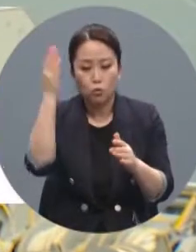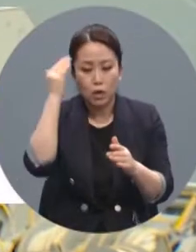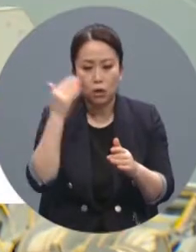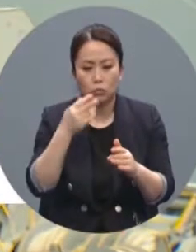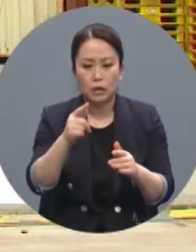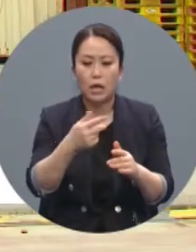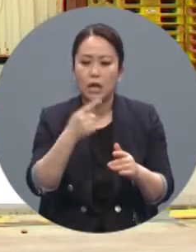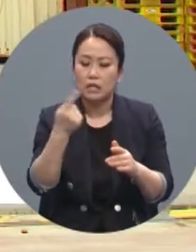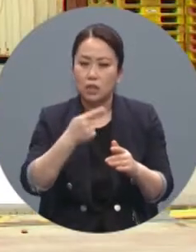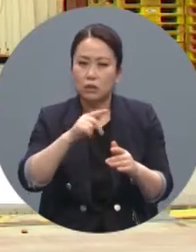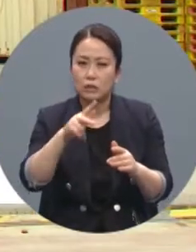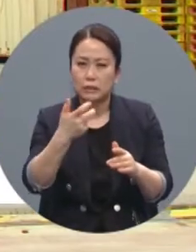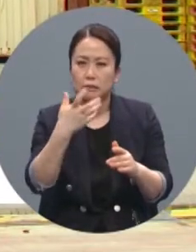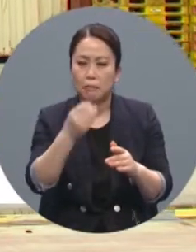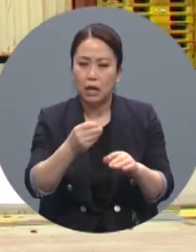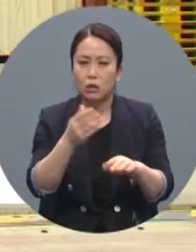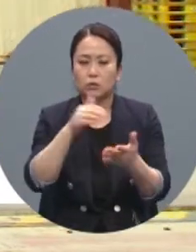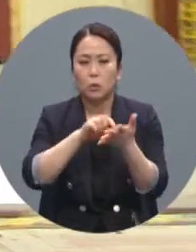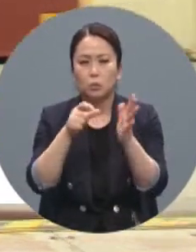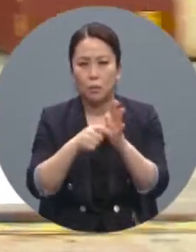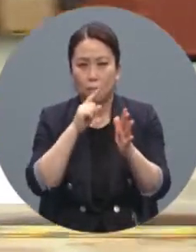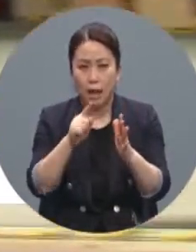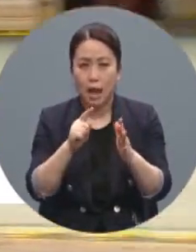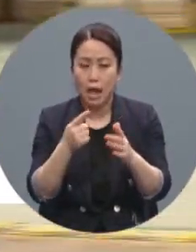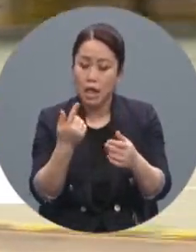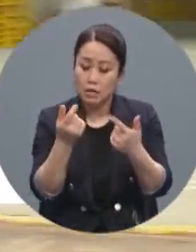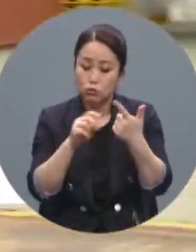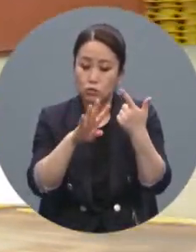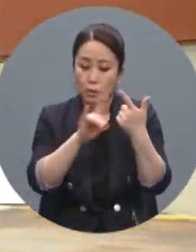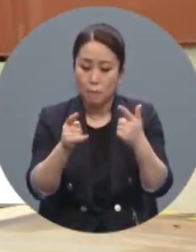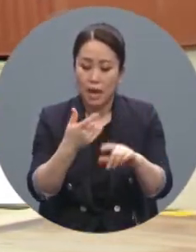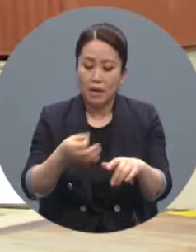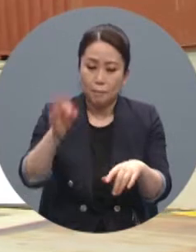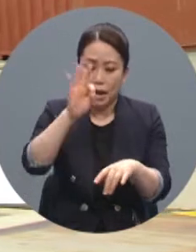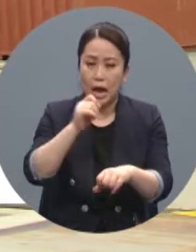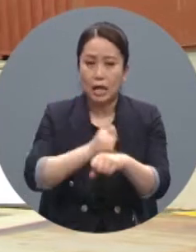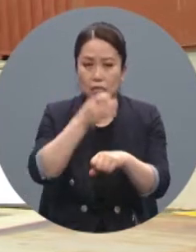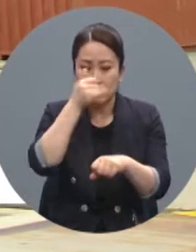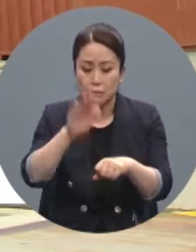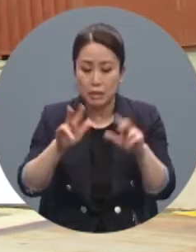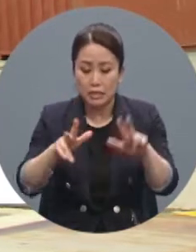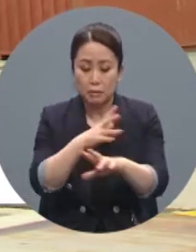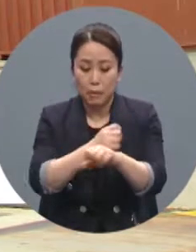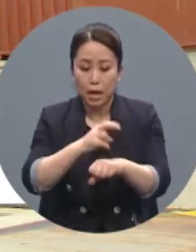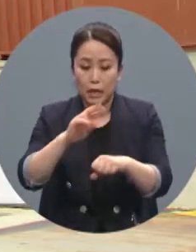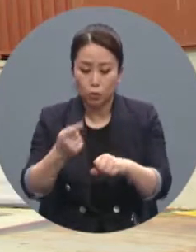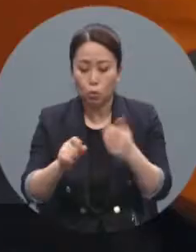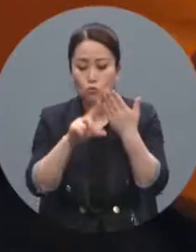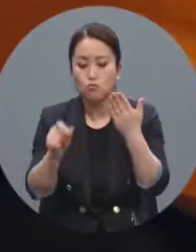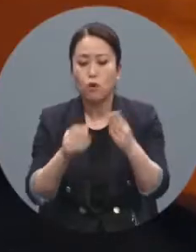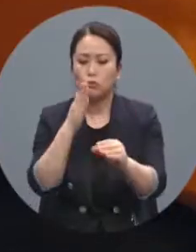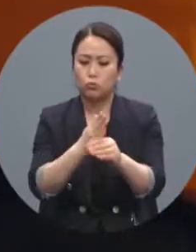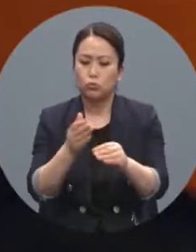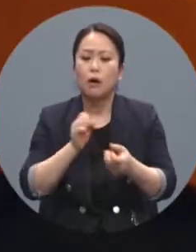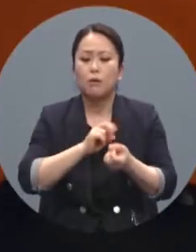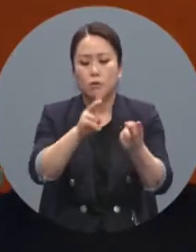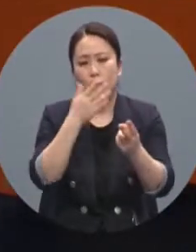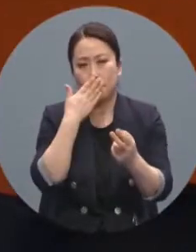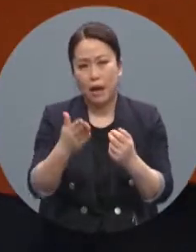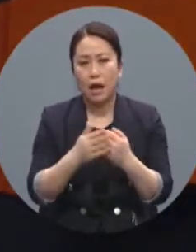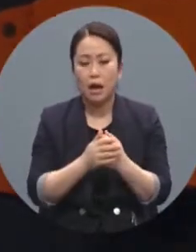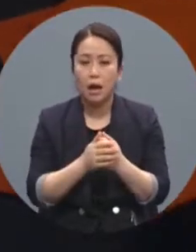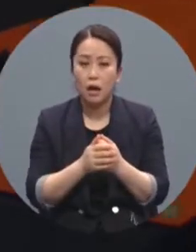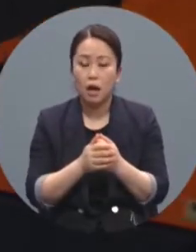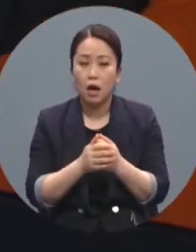6배 이상 오른 가격이지만 지금 예약해도 9월 중순에나 수출이 가능한 상황입니다. 긴급히 수출을